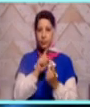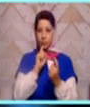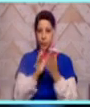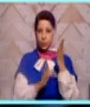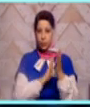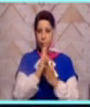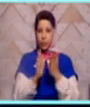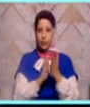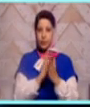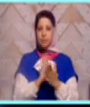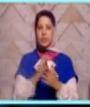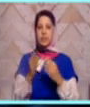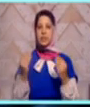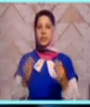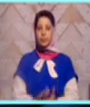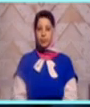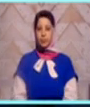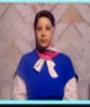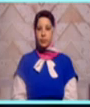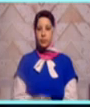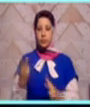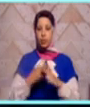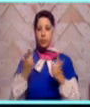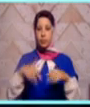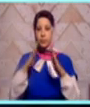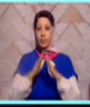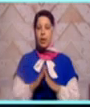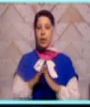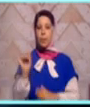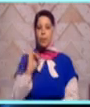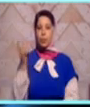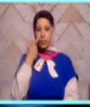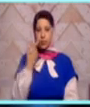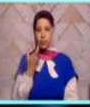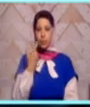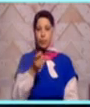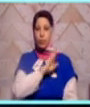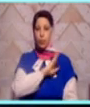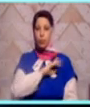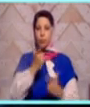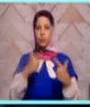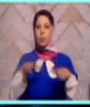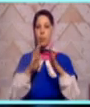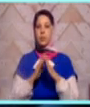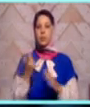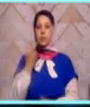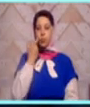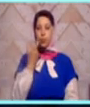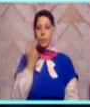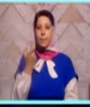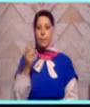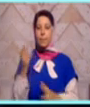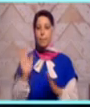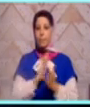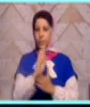هذه الشكاوي. وده بيأكد اهتمام الحكومة المصرية على يعني الاهتمام بمشكلات